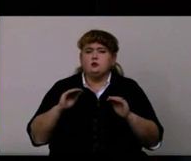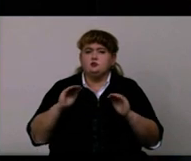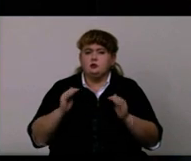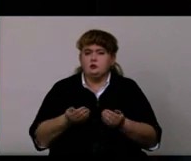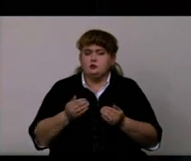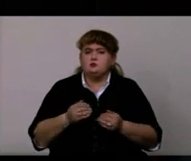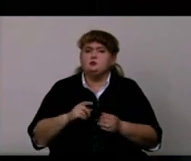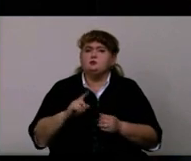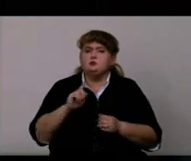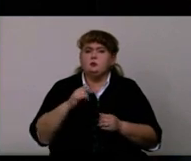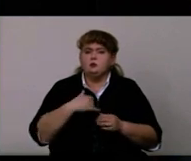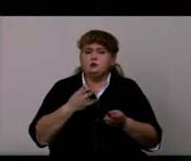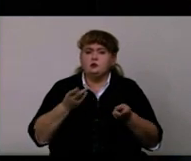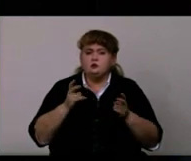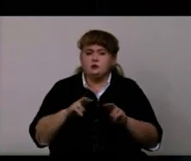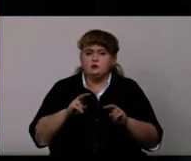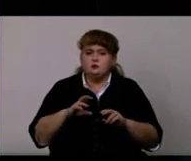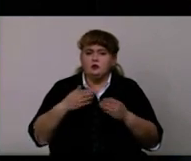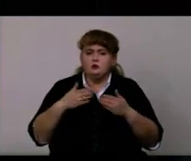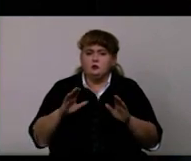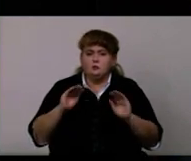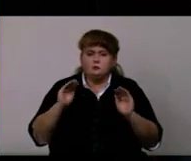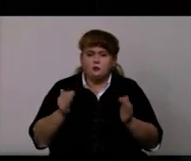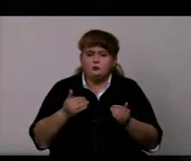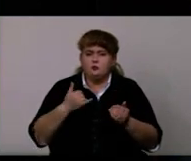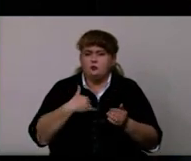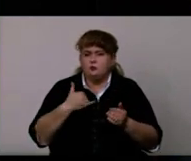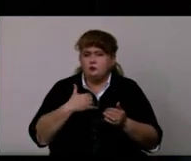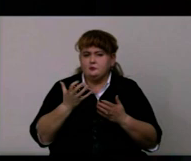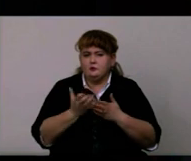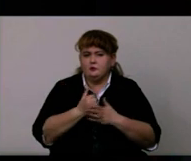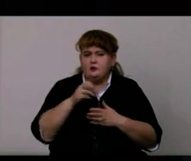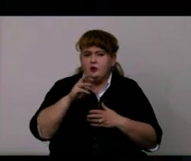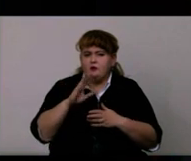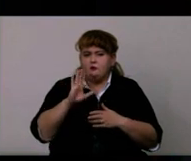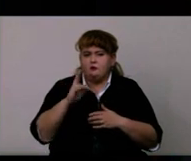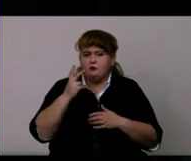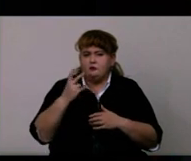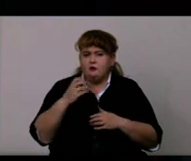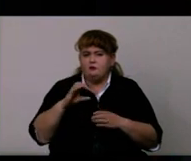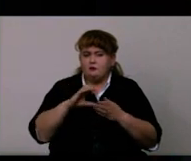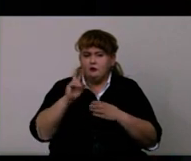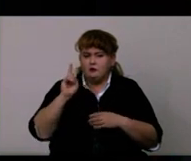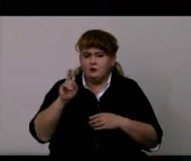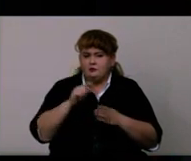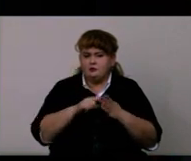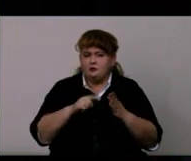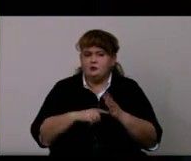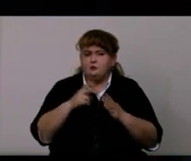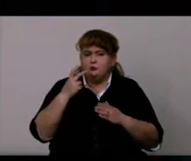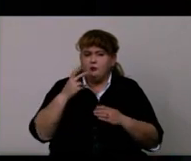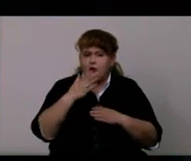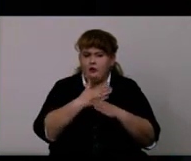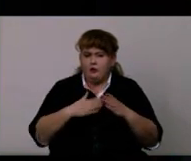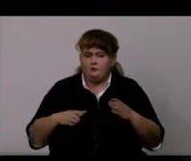нас остается? Мы раскроем скобки. У нас получается mv2 в квадрате, деленное пополам,